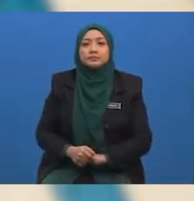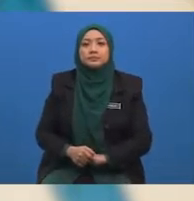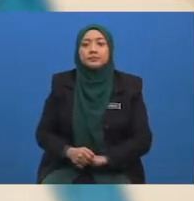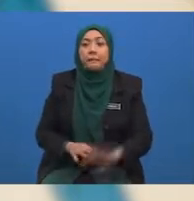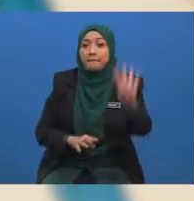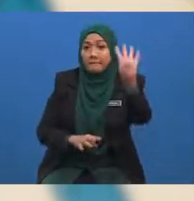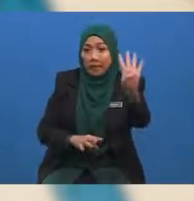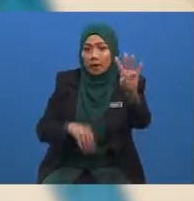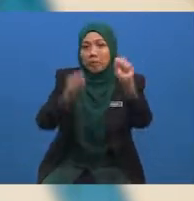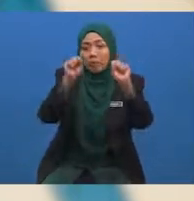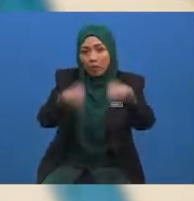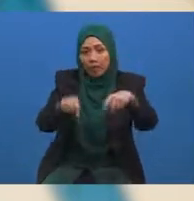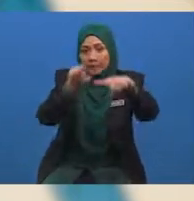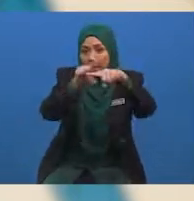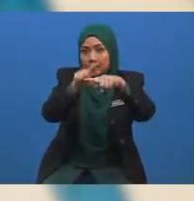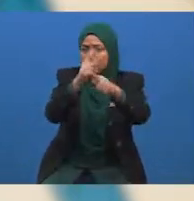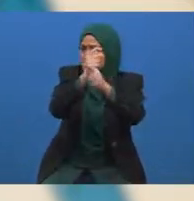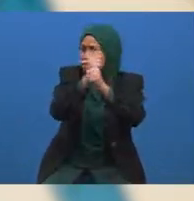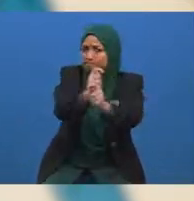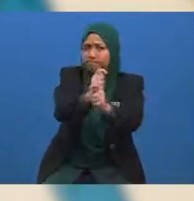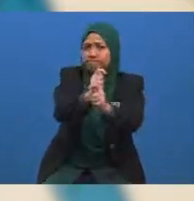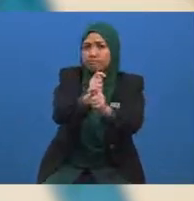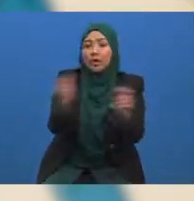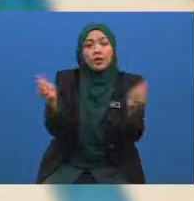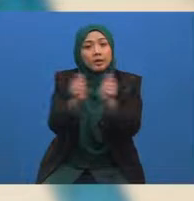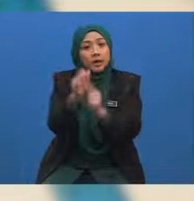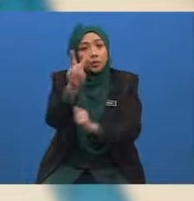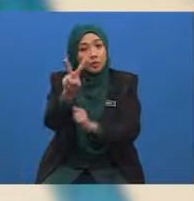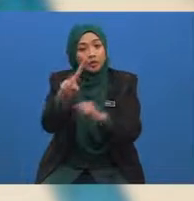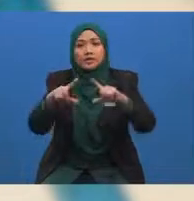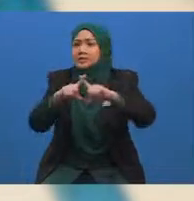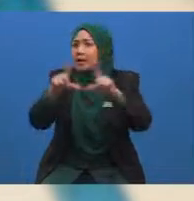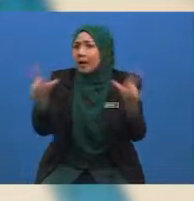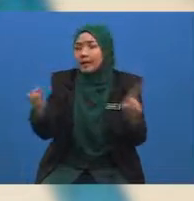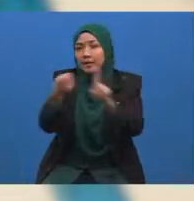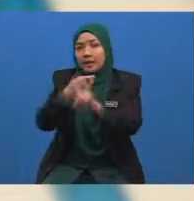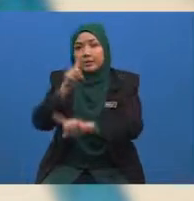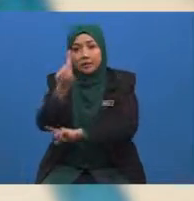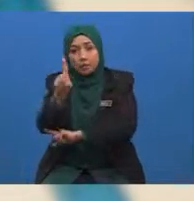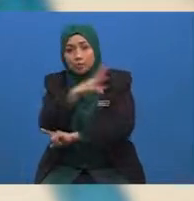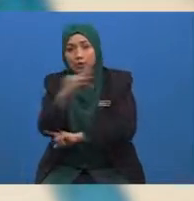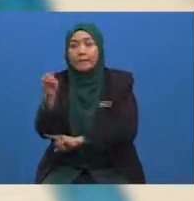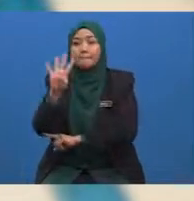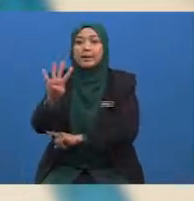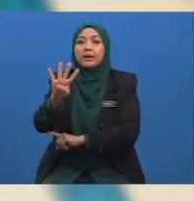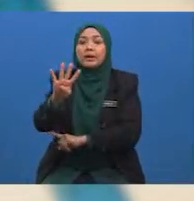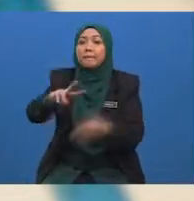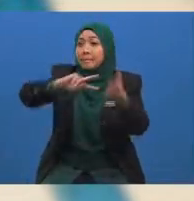4 boleh dibahagi tepat dengan 2 selain daripada 1 dan 4.